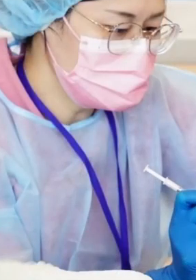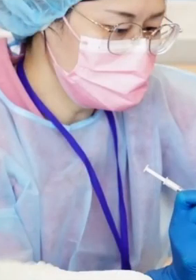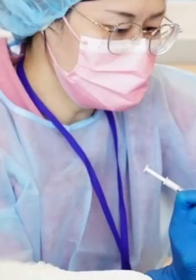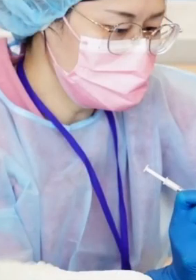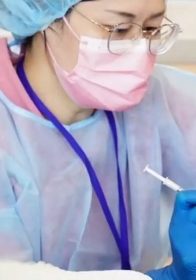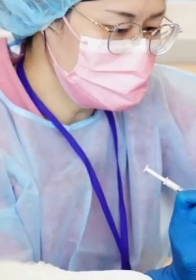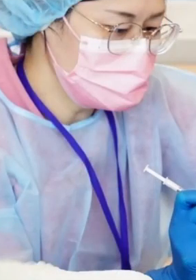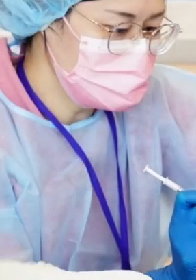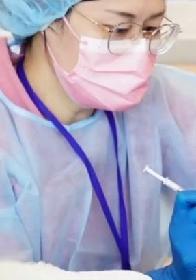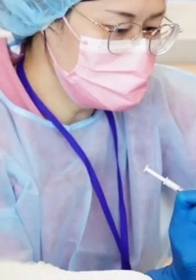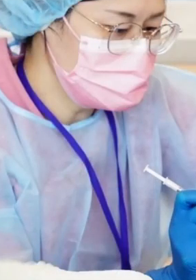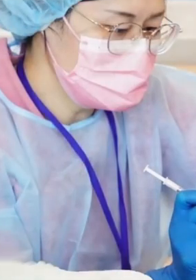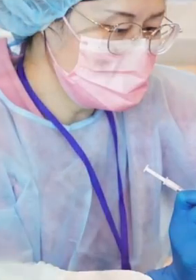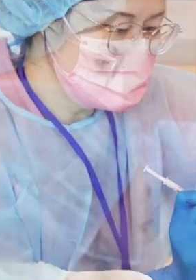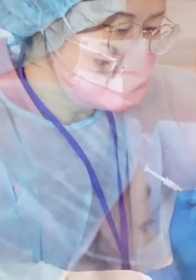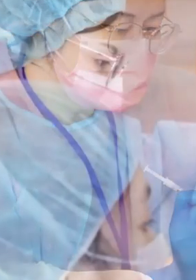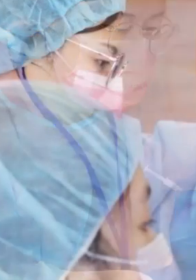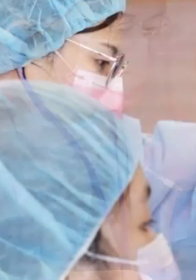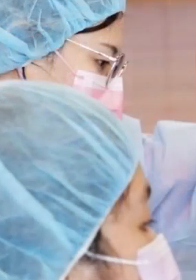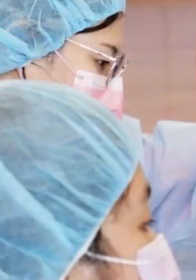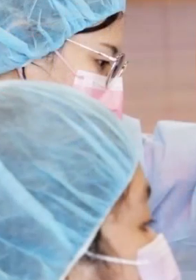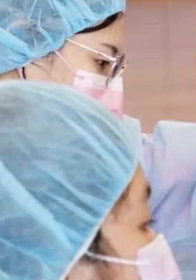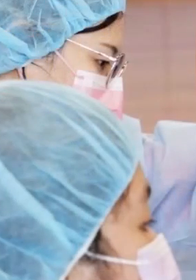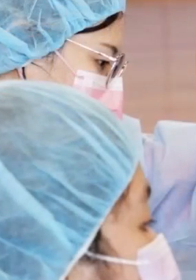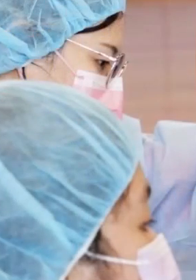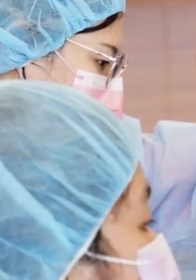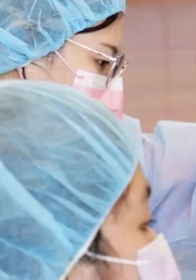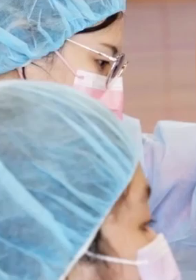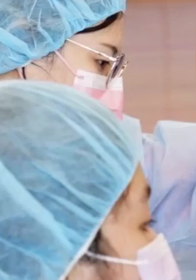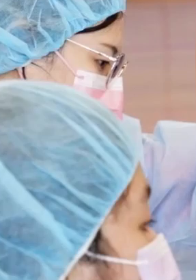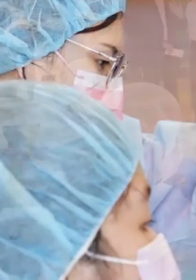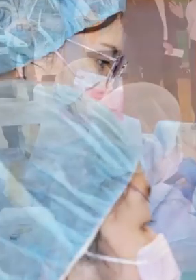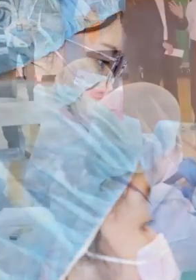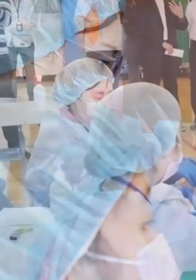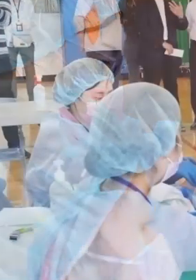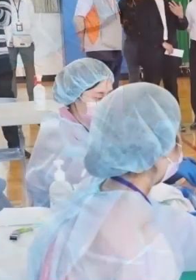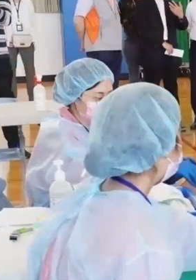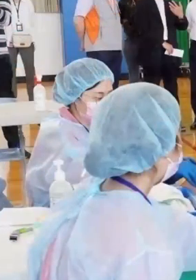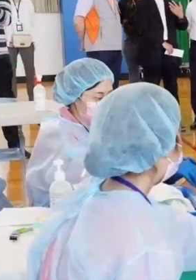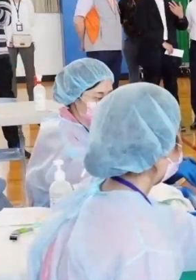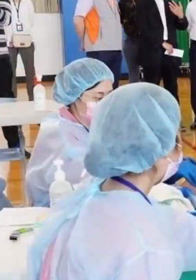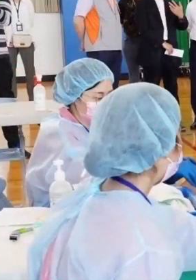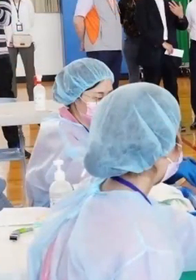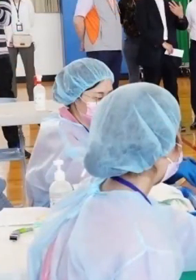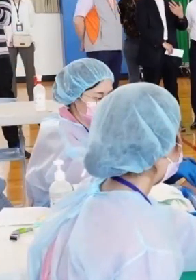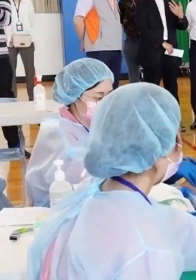试还是可以返校实体办理。记者温俊台北报道。